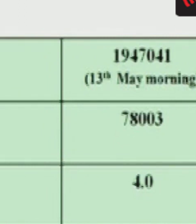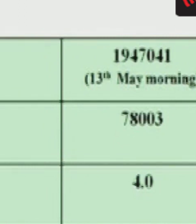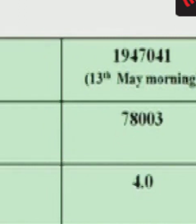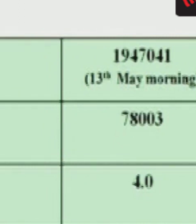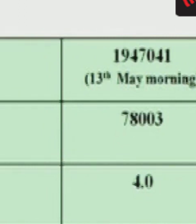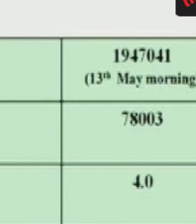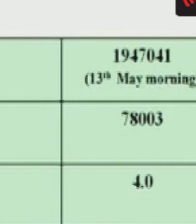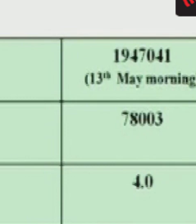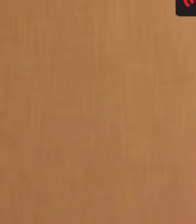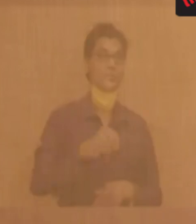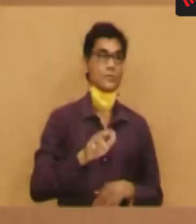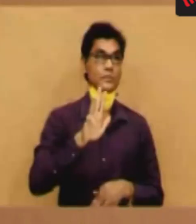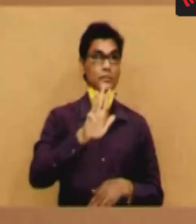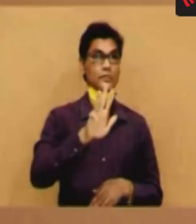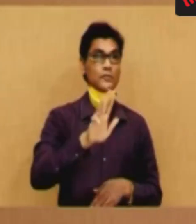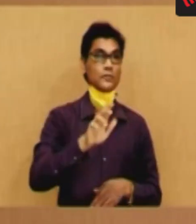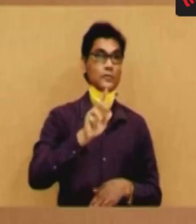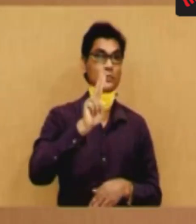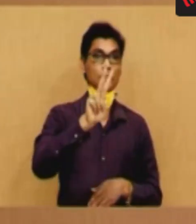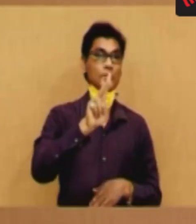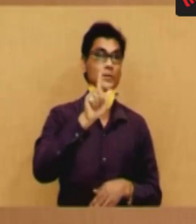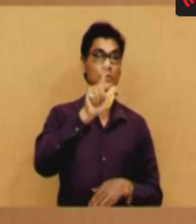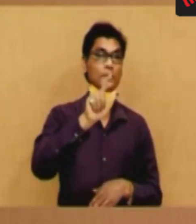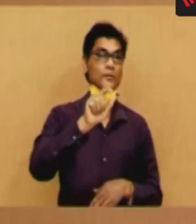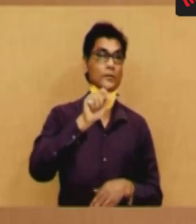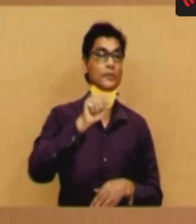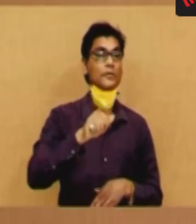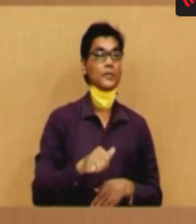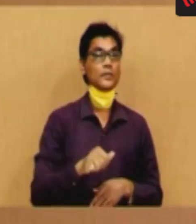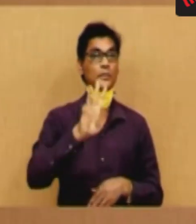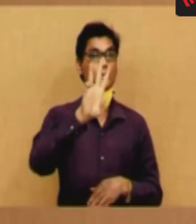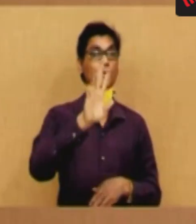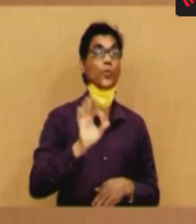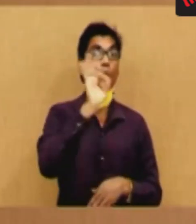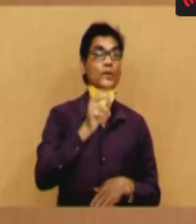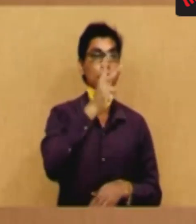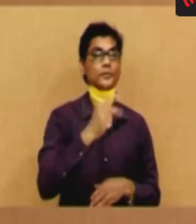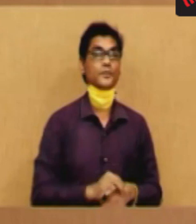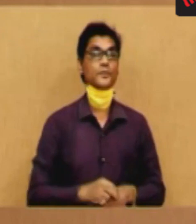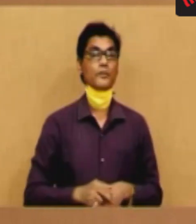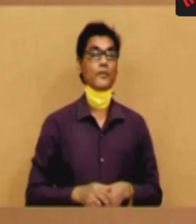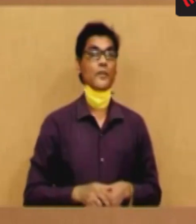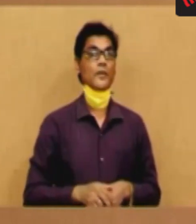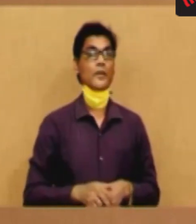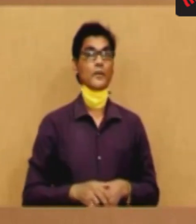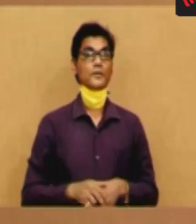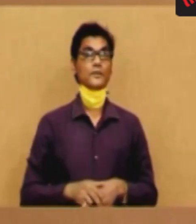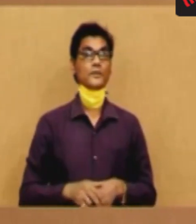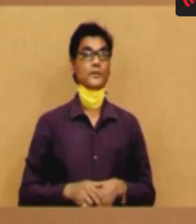39,219 ଜଣ। ବର୍ତ୍ତମାନ ଆମେ କଥା ହେବା ଓଡ଼ିଶା ବିଷୟରେ। ଓଡ଼ିଶାରେ